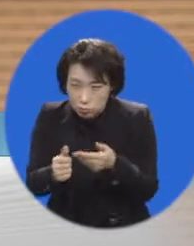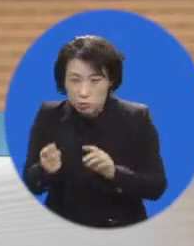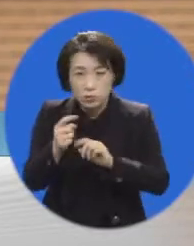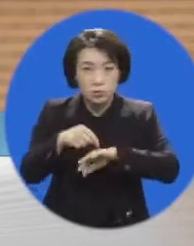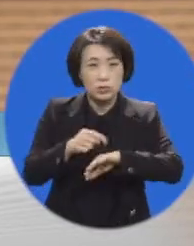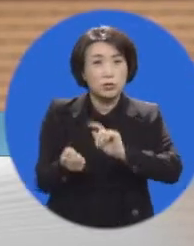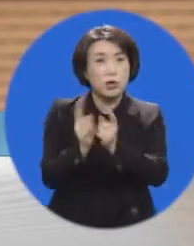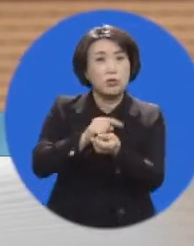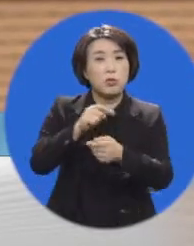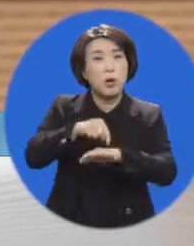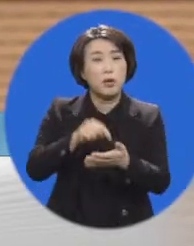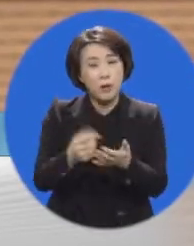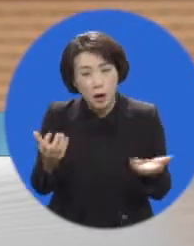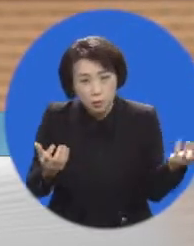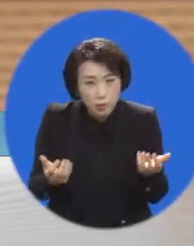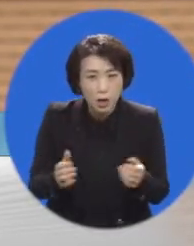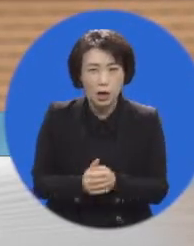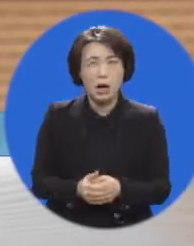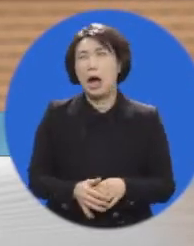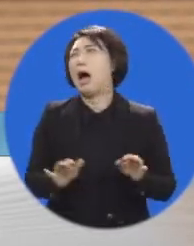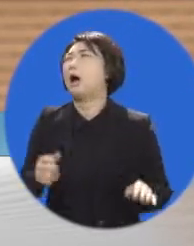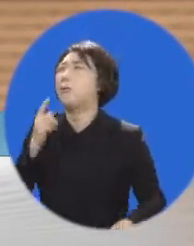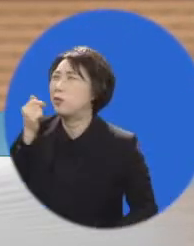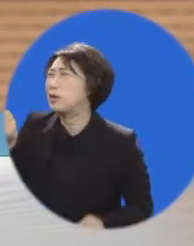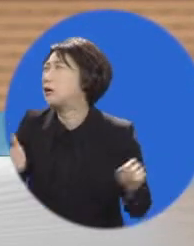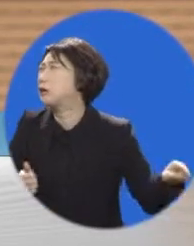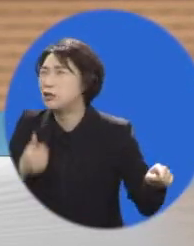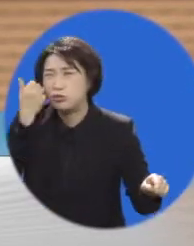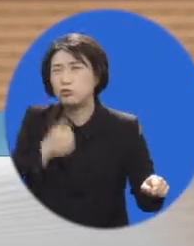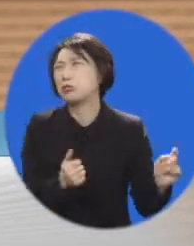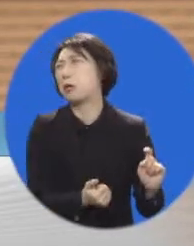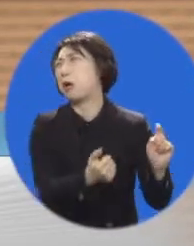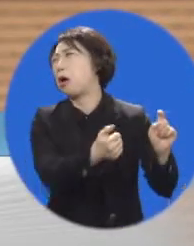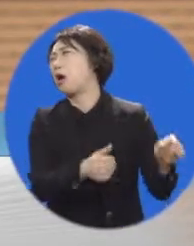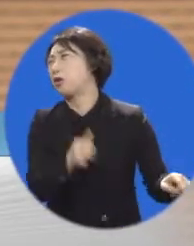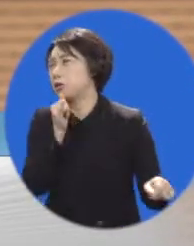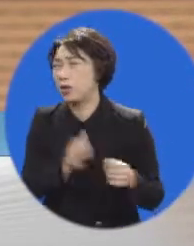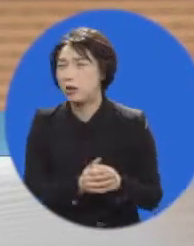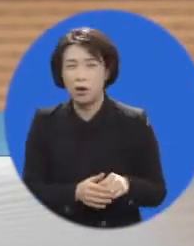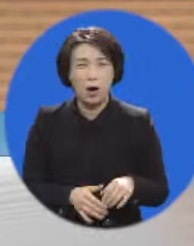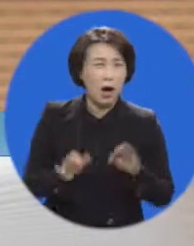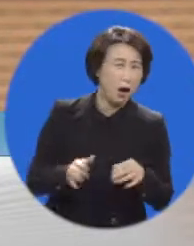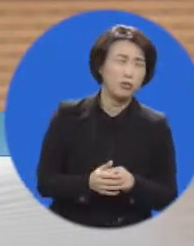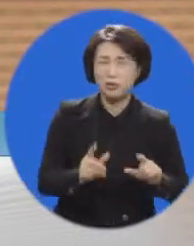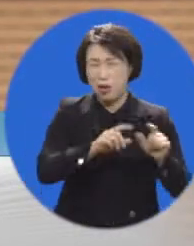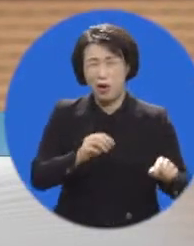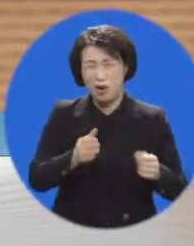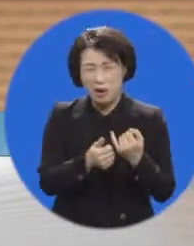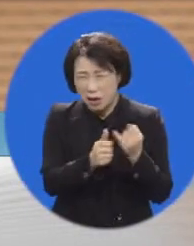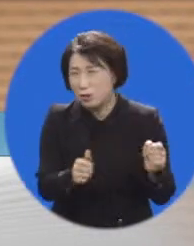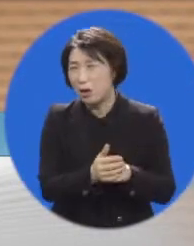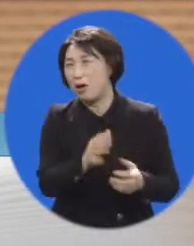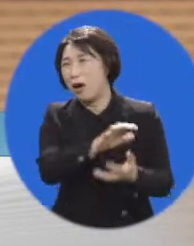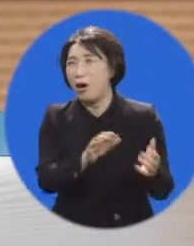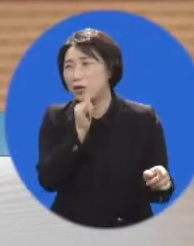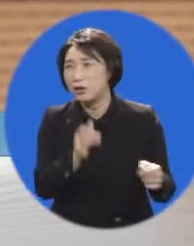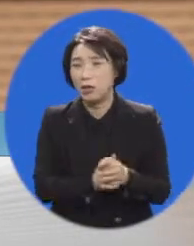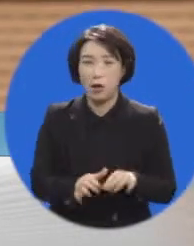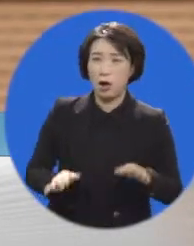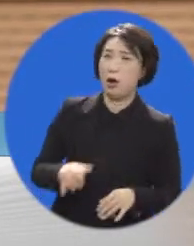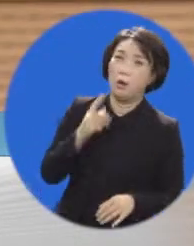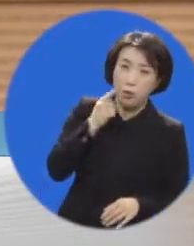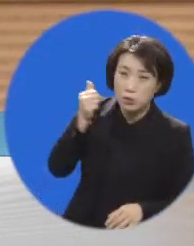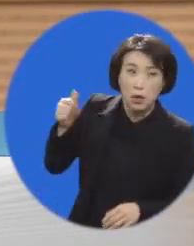하고. 목사님 누구네 집에 부부가 아니라 싸움 났대요. 못 산다고 난리 났대요. 누구네